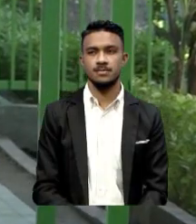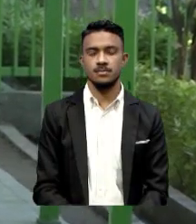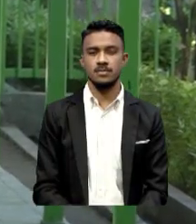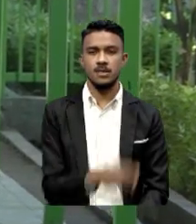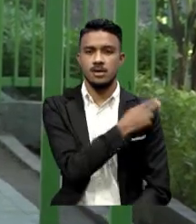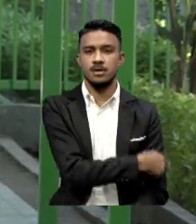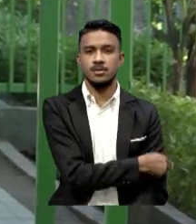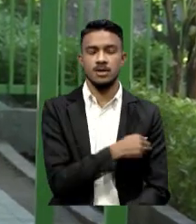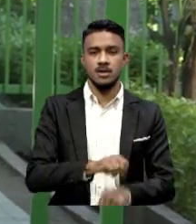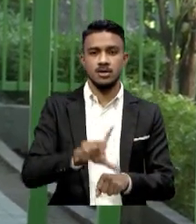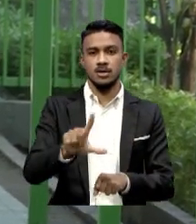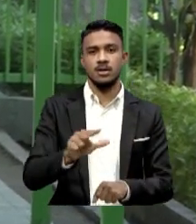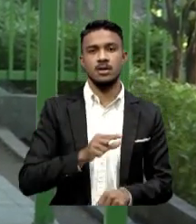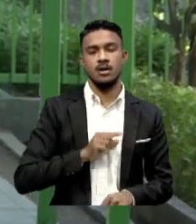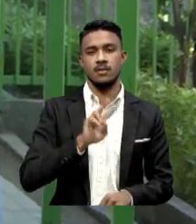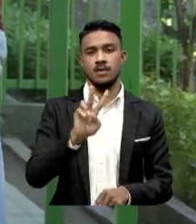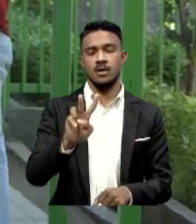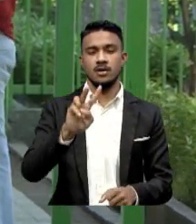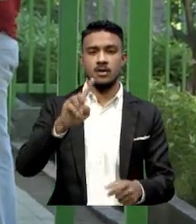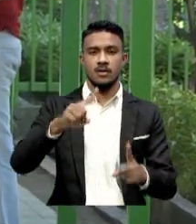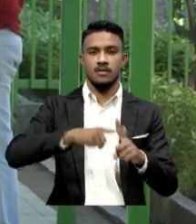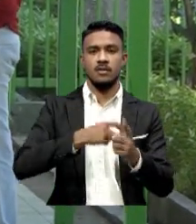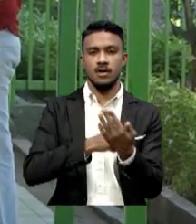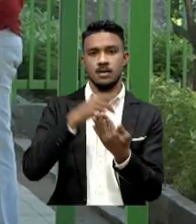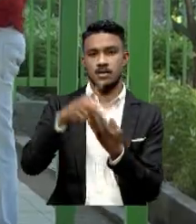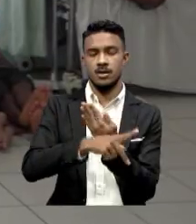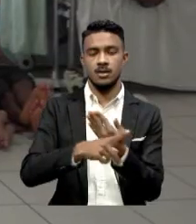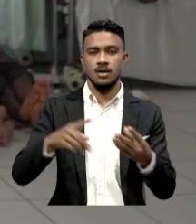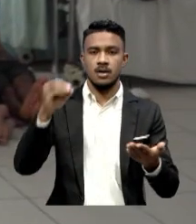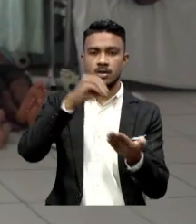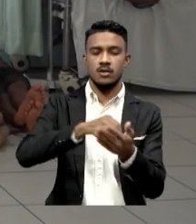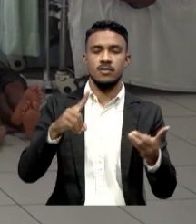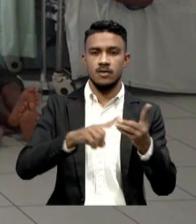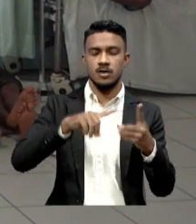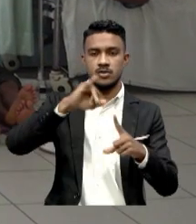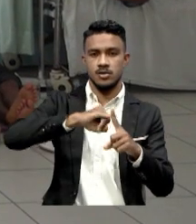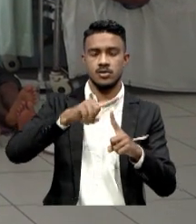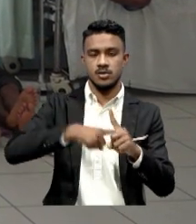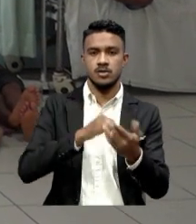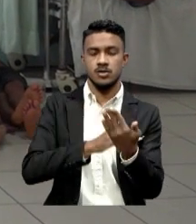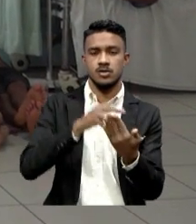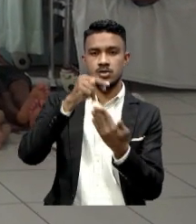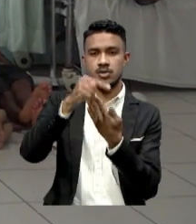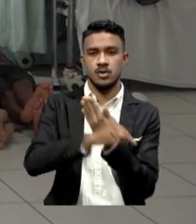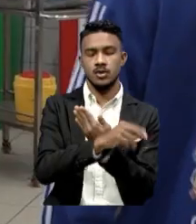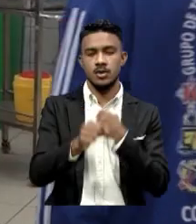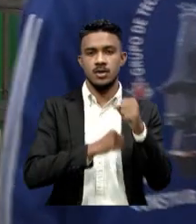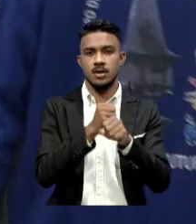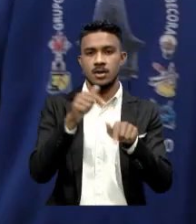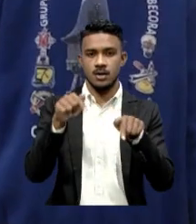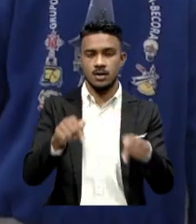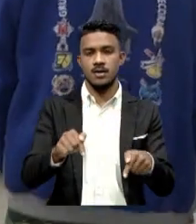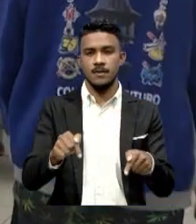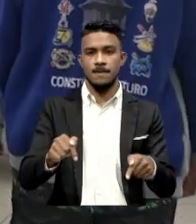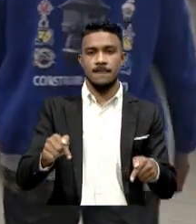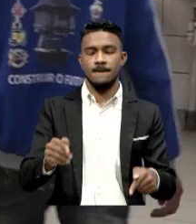Hospital Nasional Guido Valadares durante fulan Abril to fulan Junyu tinang ne regista inang nebe partus ia sala maternidade